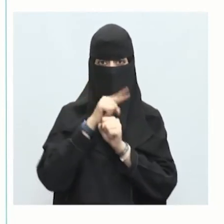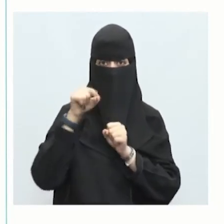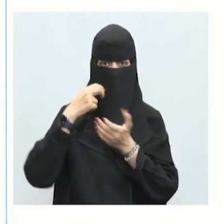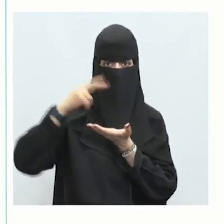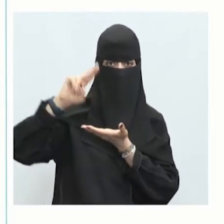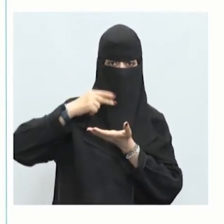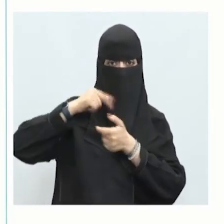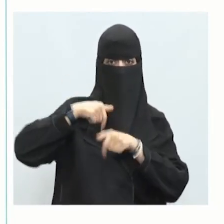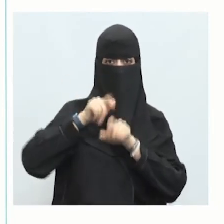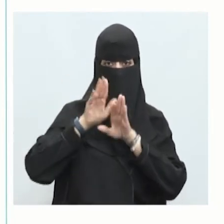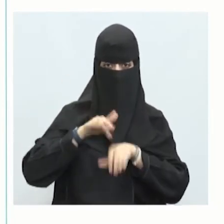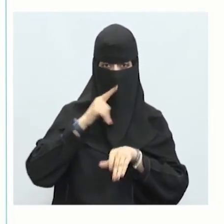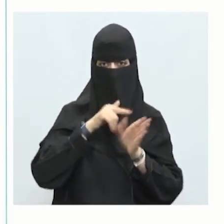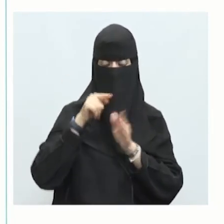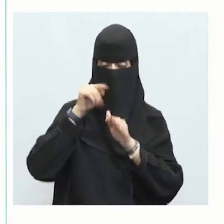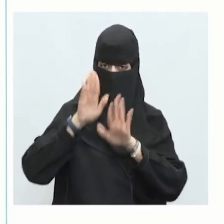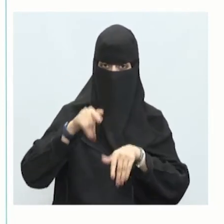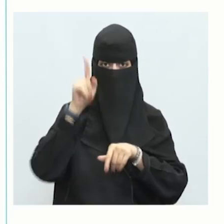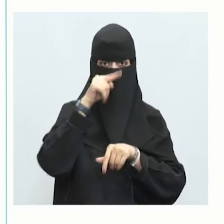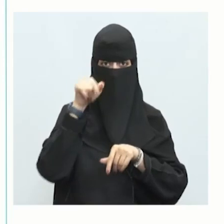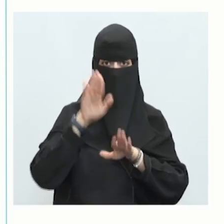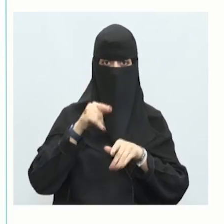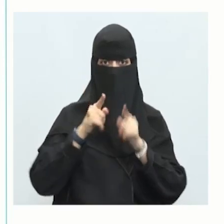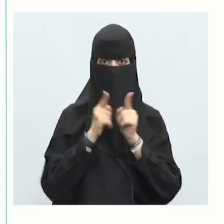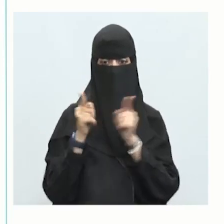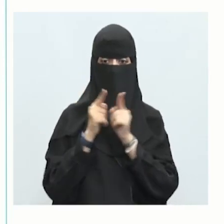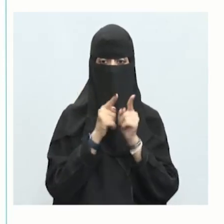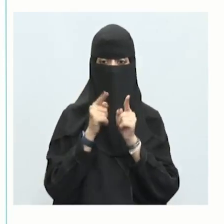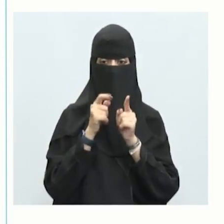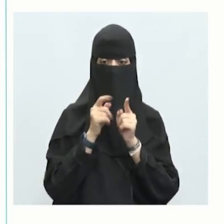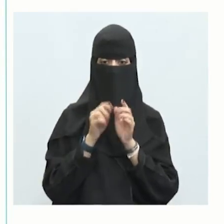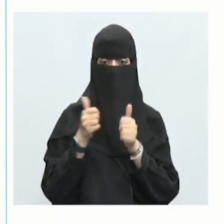الرساله تدل على ان يوجد خطا في المسافه